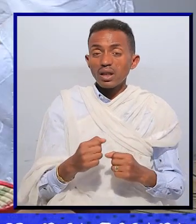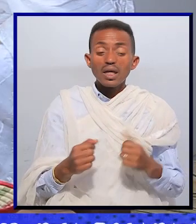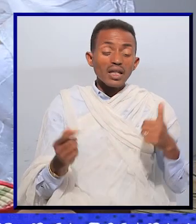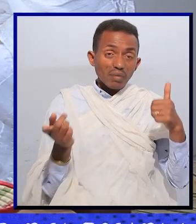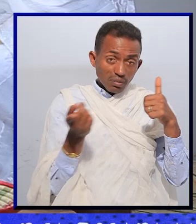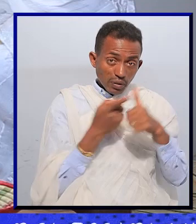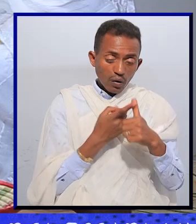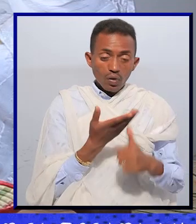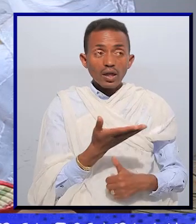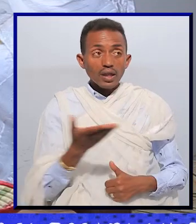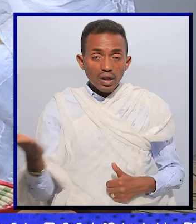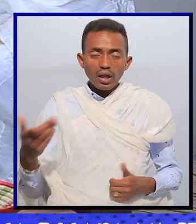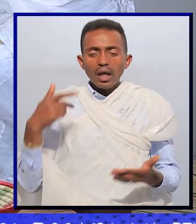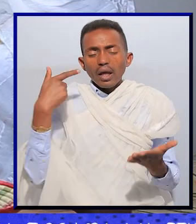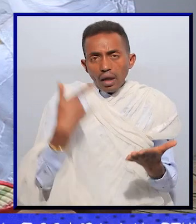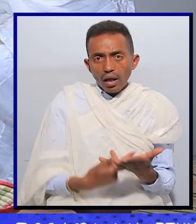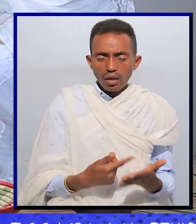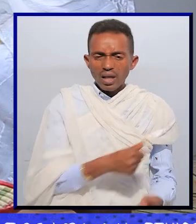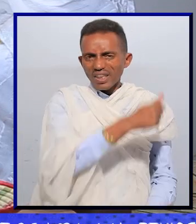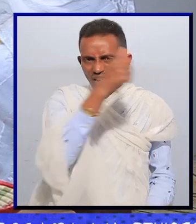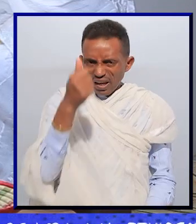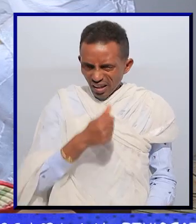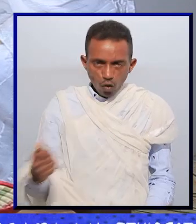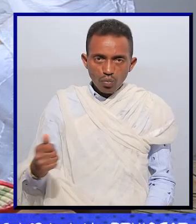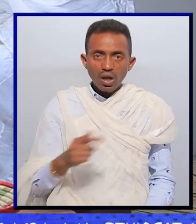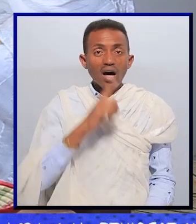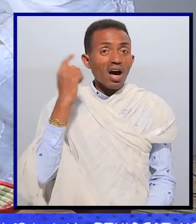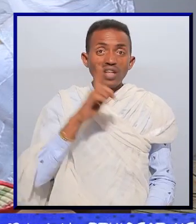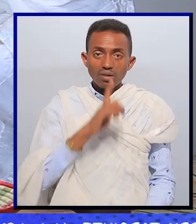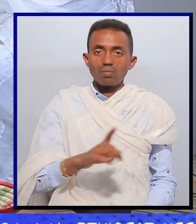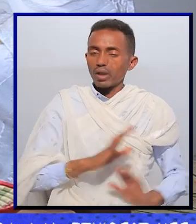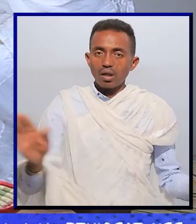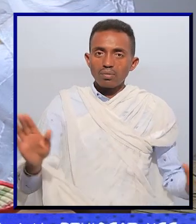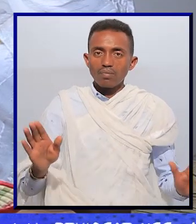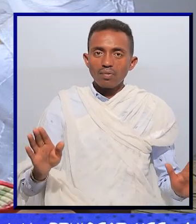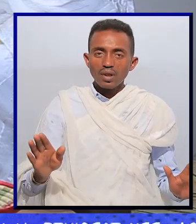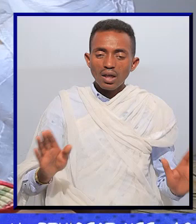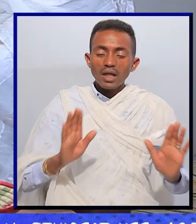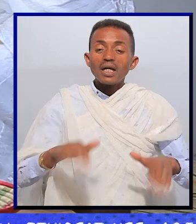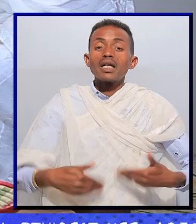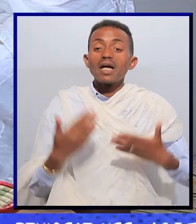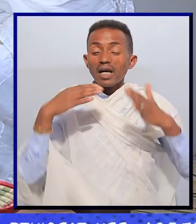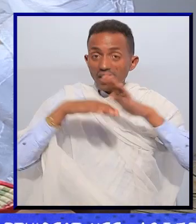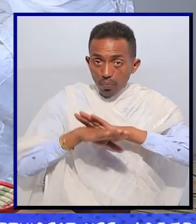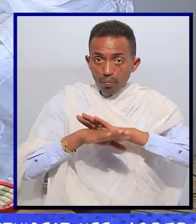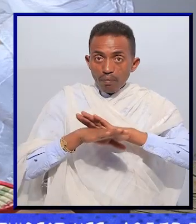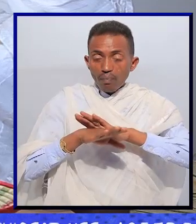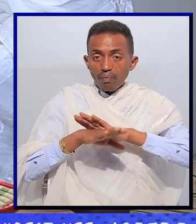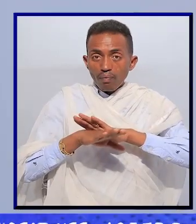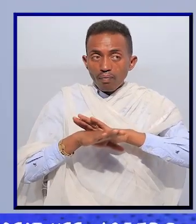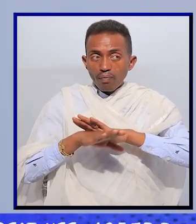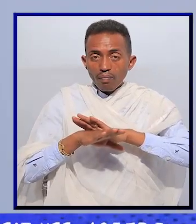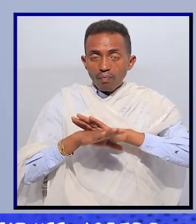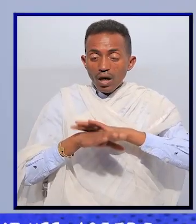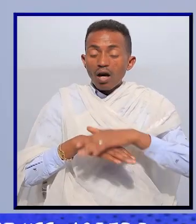የሚችል? የመጀመሪያው ነገር ይሄ ልክ እንደ ማንኛውም ኃጢአት ሆኖ ስለዚህ ንስሐ